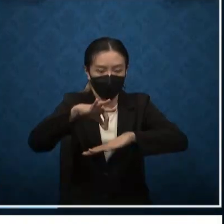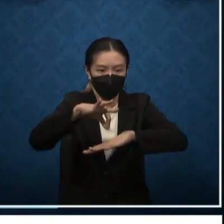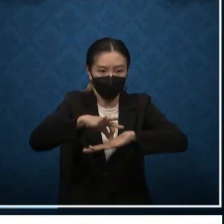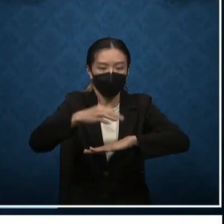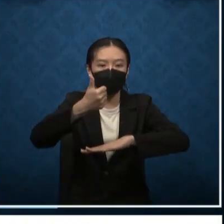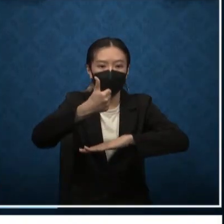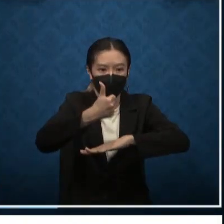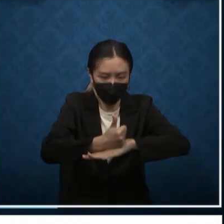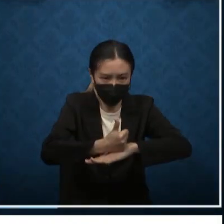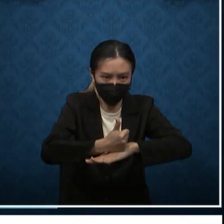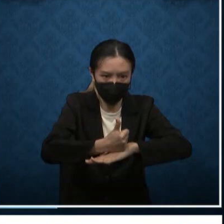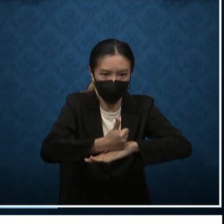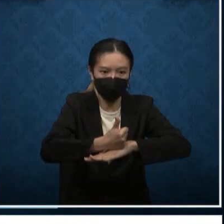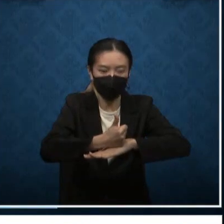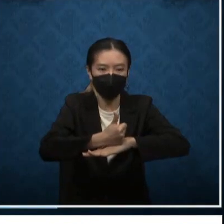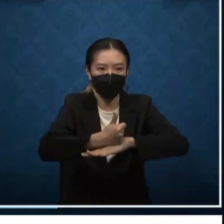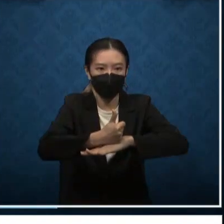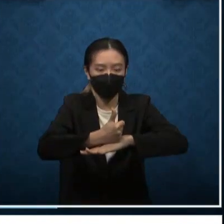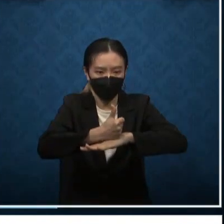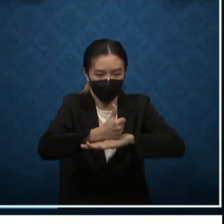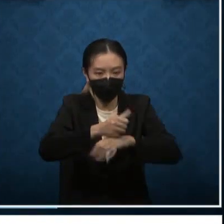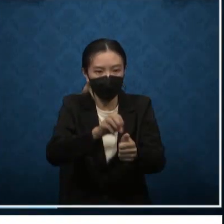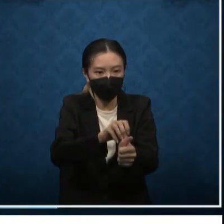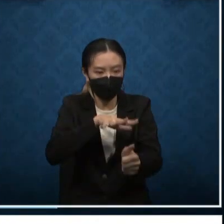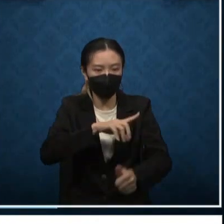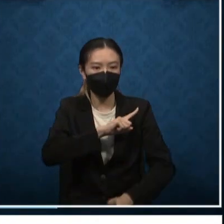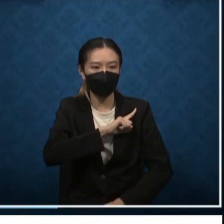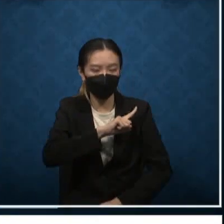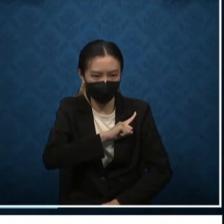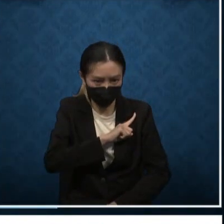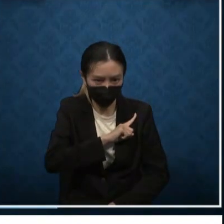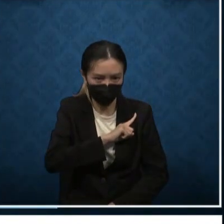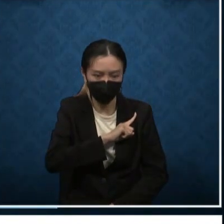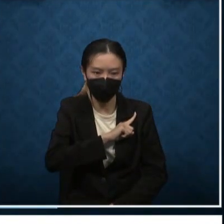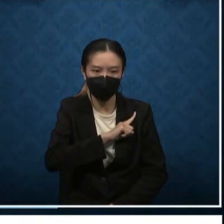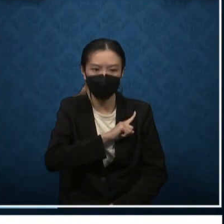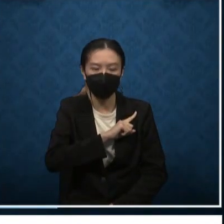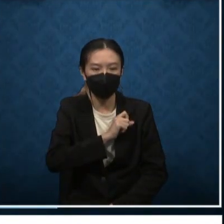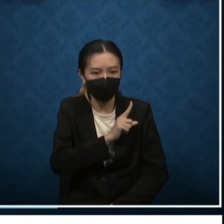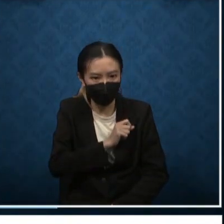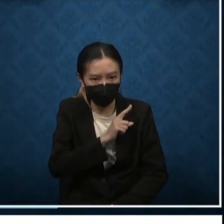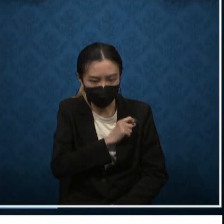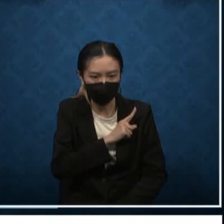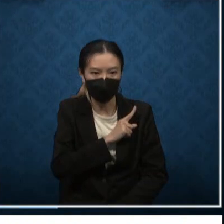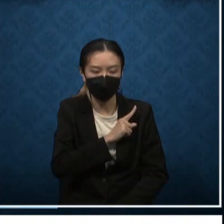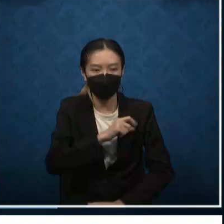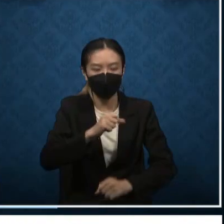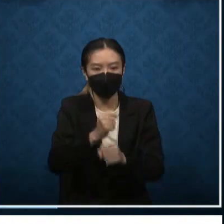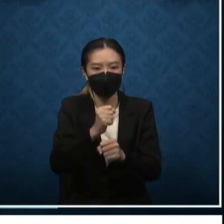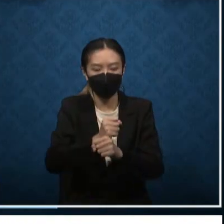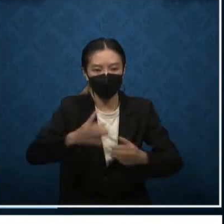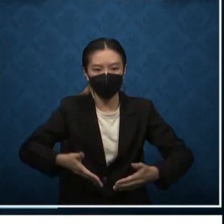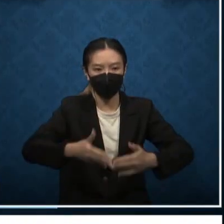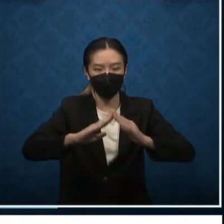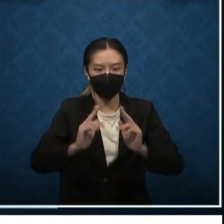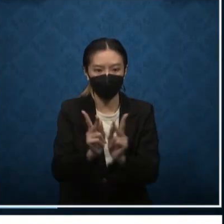เภอะเพาออกอสนออเภอผู้นำทางสัสนาปาชบ้าน เป็นที่ฝึกษาคณะกรรมการสูญส่งเสิมพ